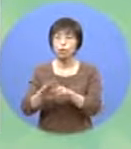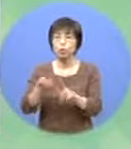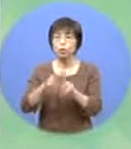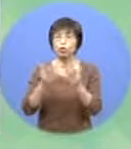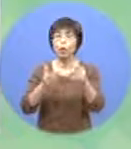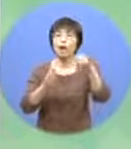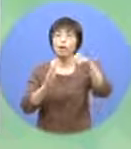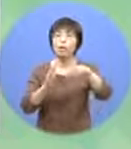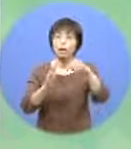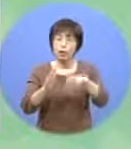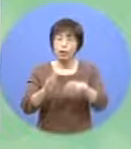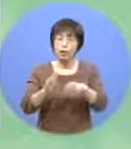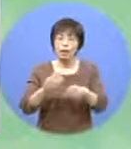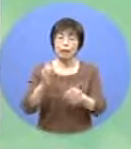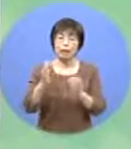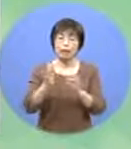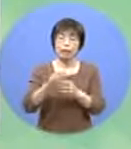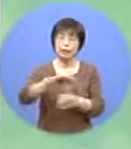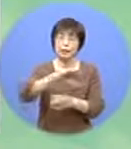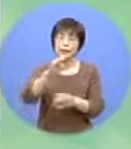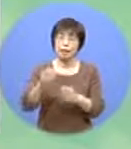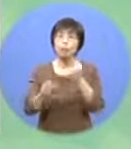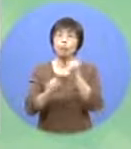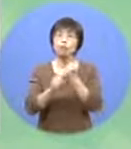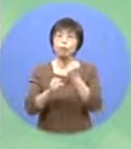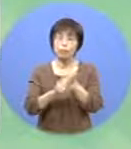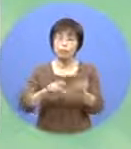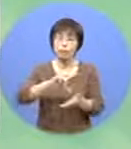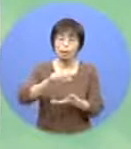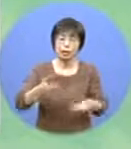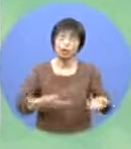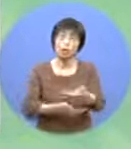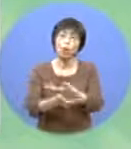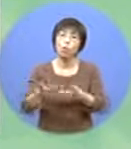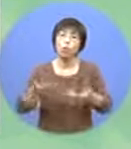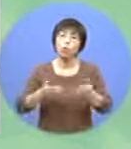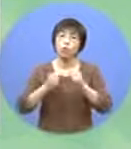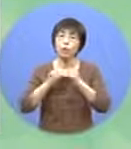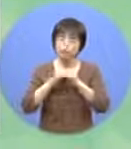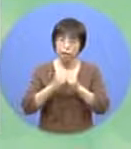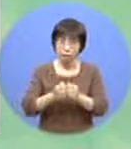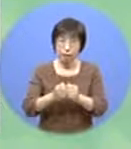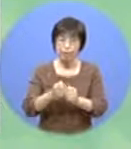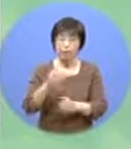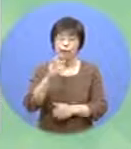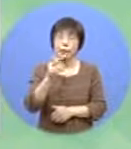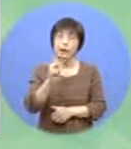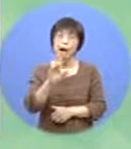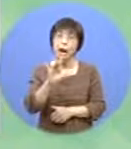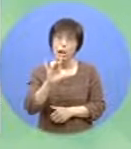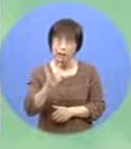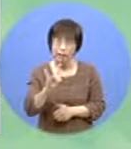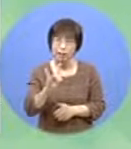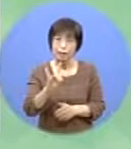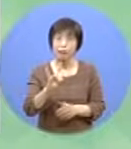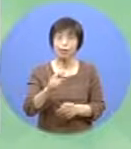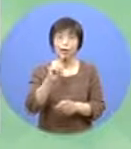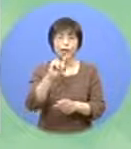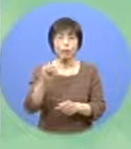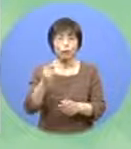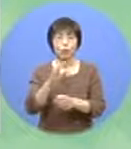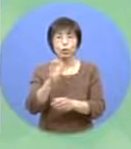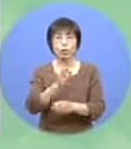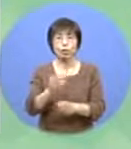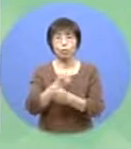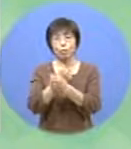り、地域外の方々との交流を図り、地域の資源である柿を使った加工品の試作などを